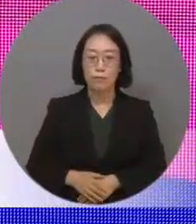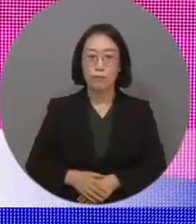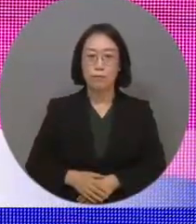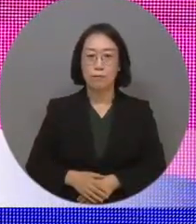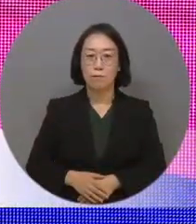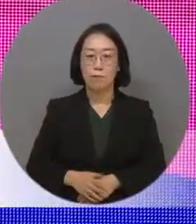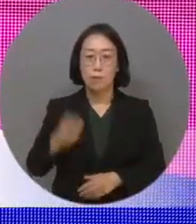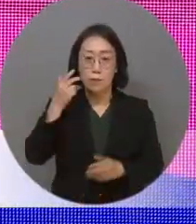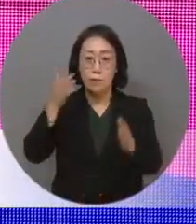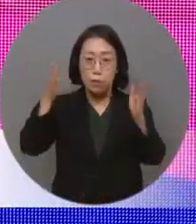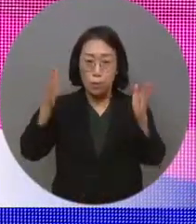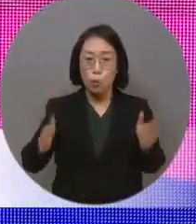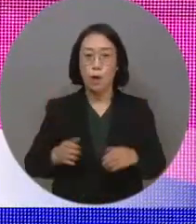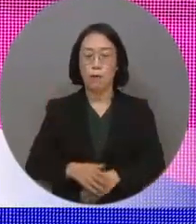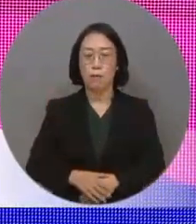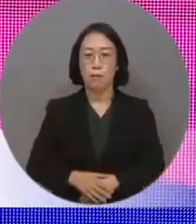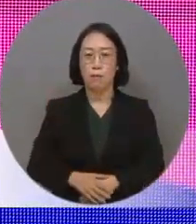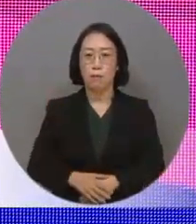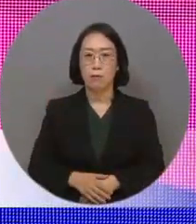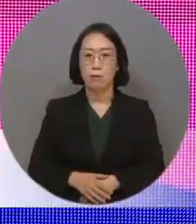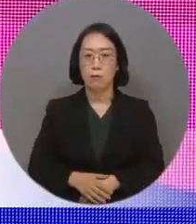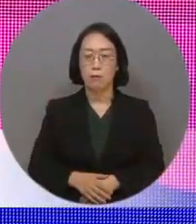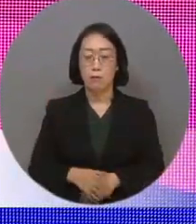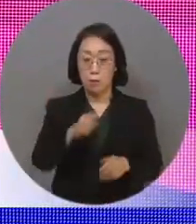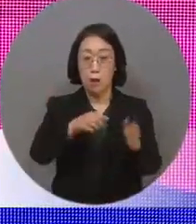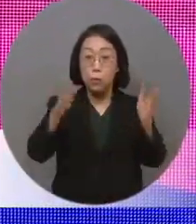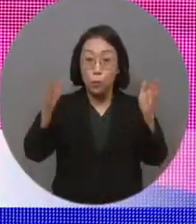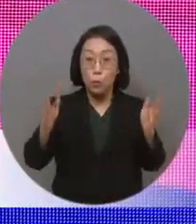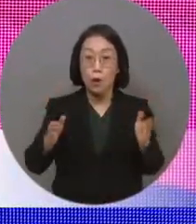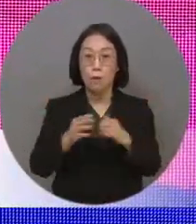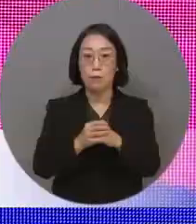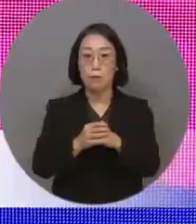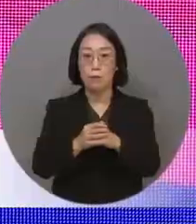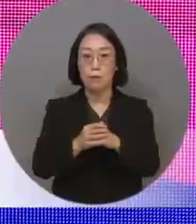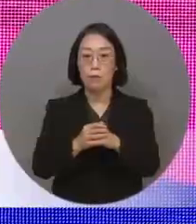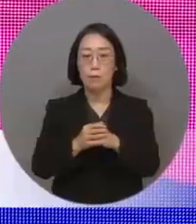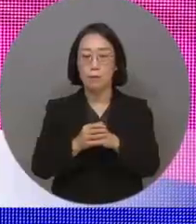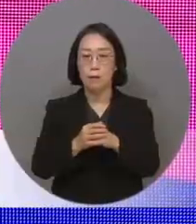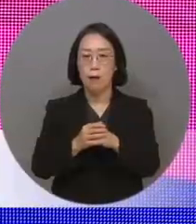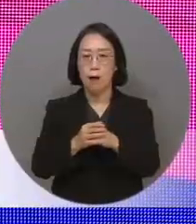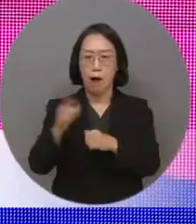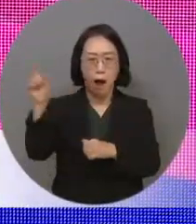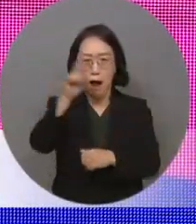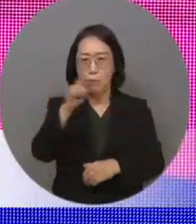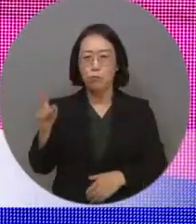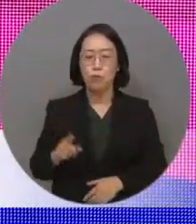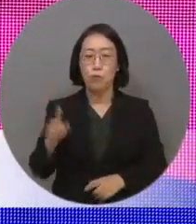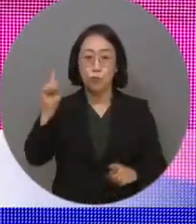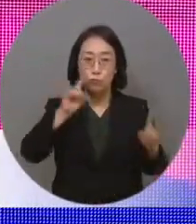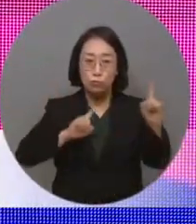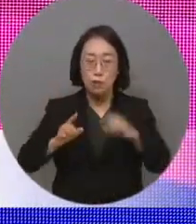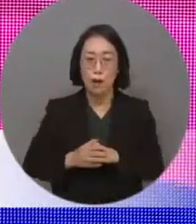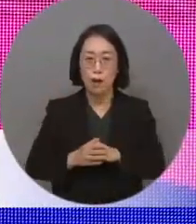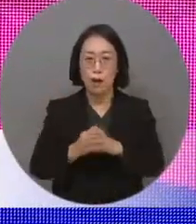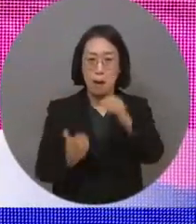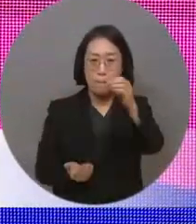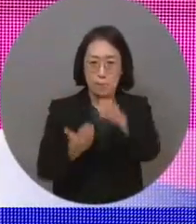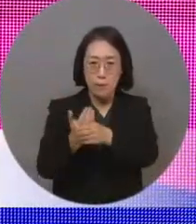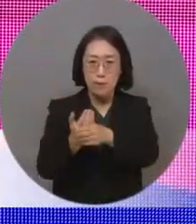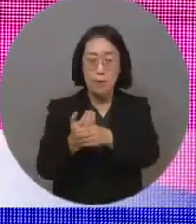22일부터 8일까지 이 기간 동안 전원이 부상이나 사건 사고